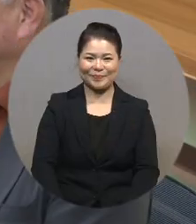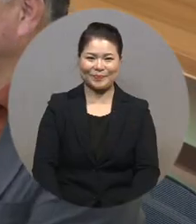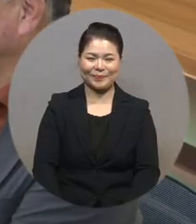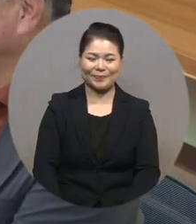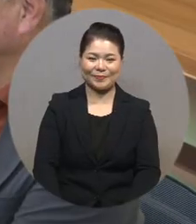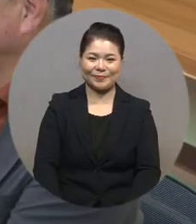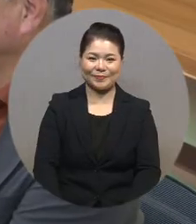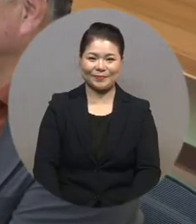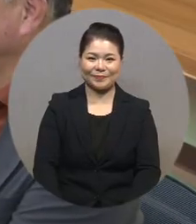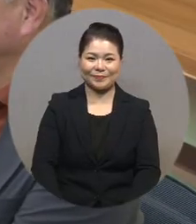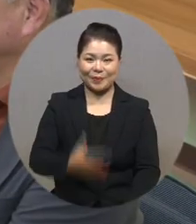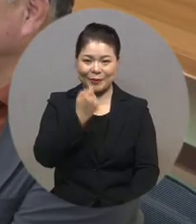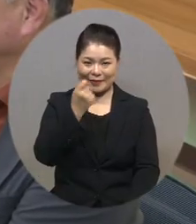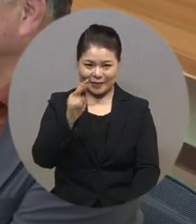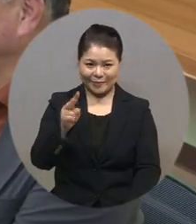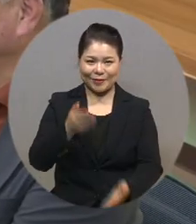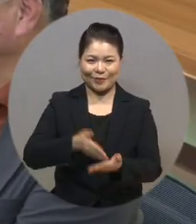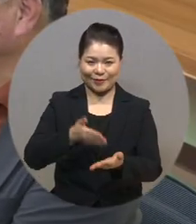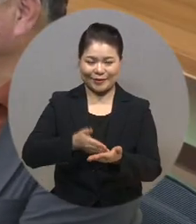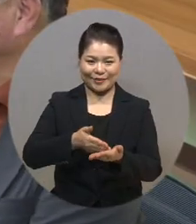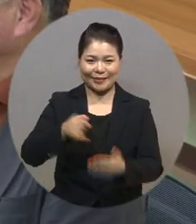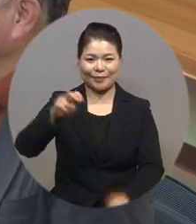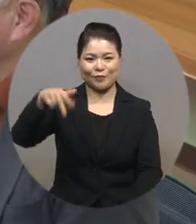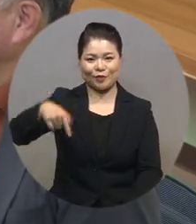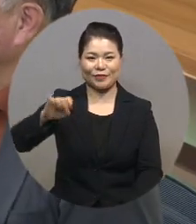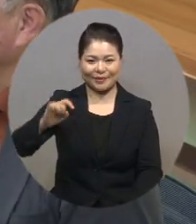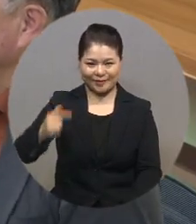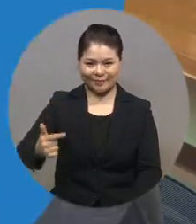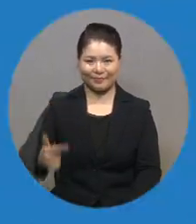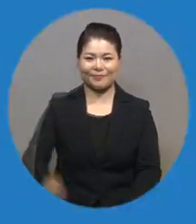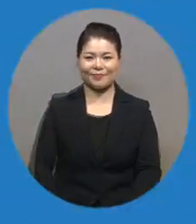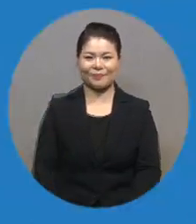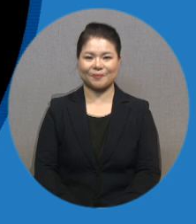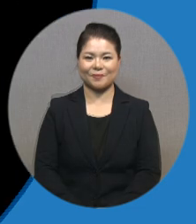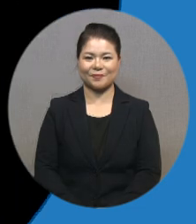강조했습니다. 복지TV 뉴스 김주은입니다.